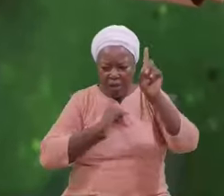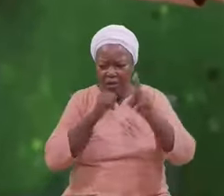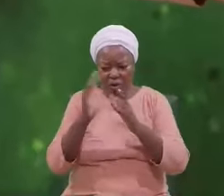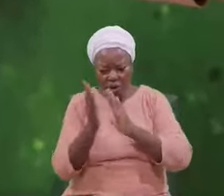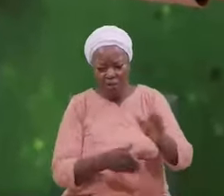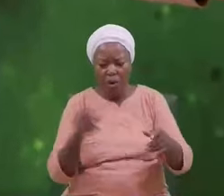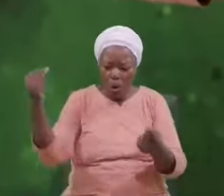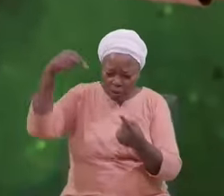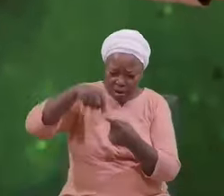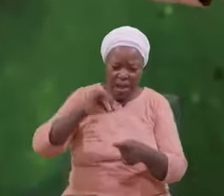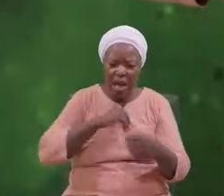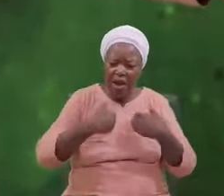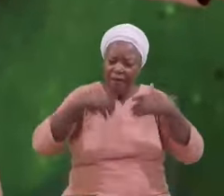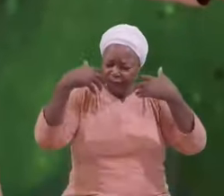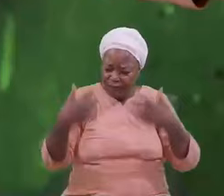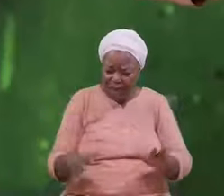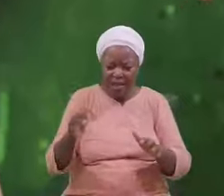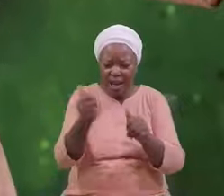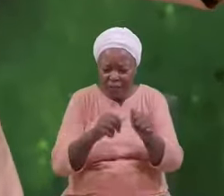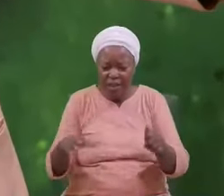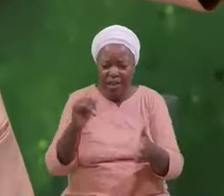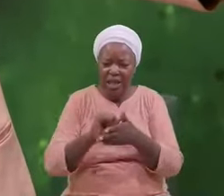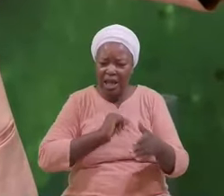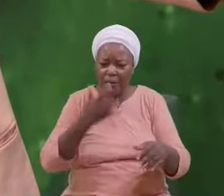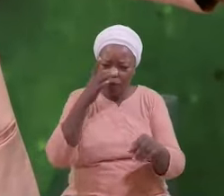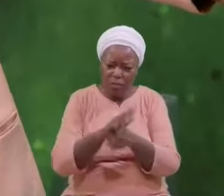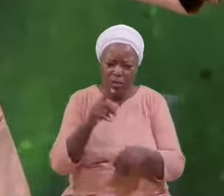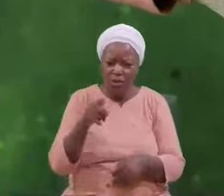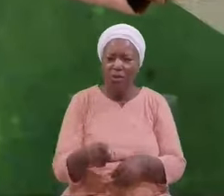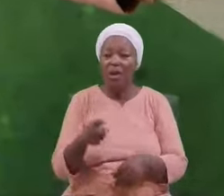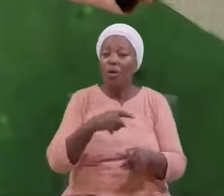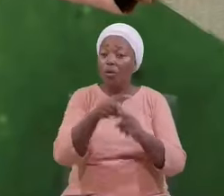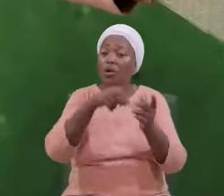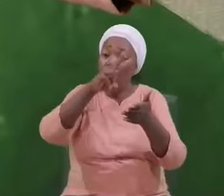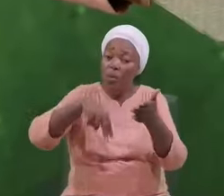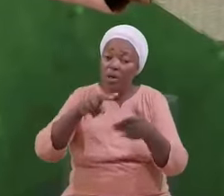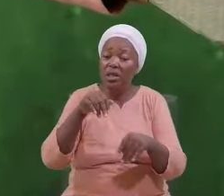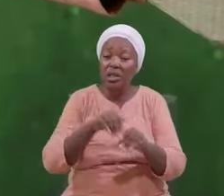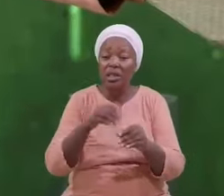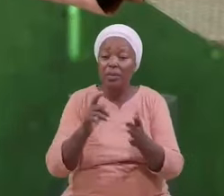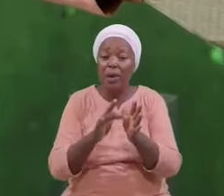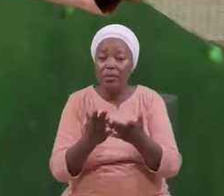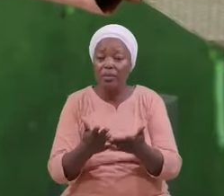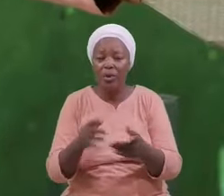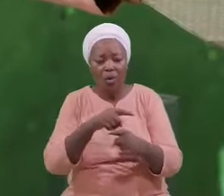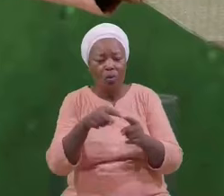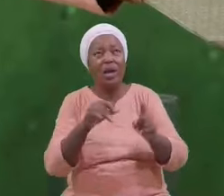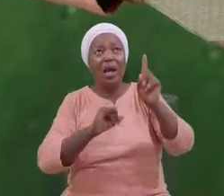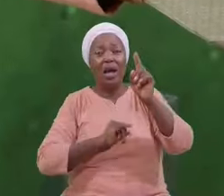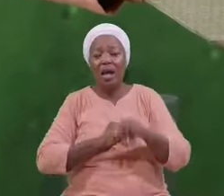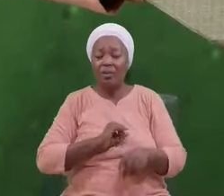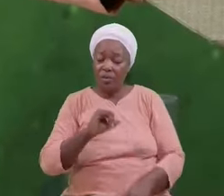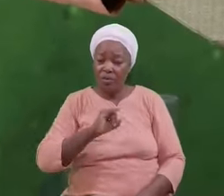pas jusqu'à ce que j'accomplisse tout. Lorsque vous lisez dans la parole de Dieu que je verrai le sang,